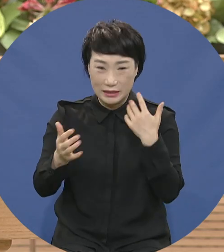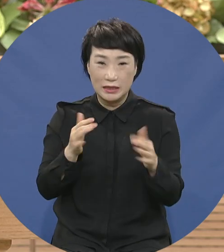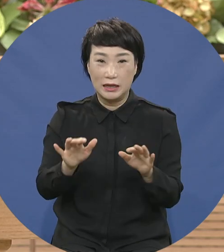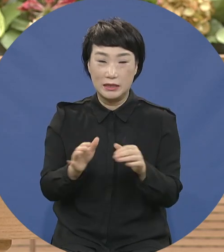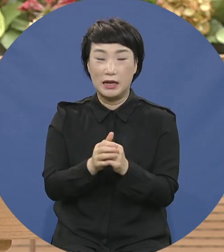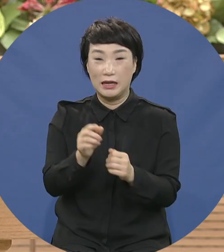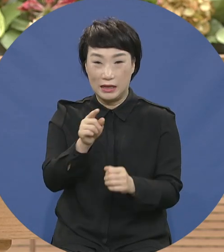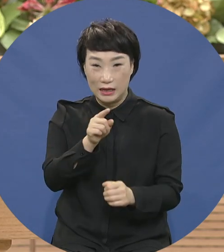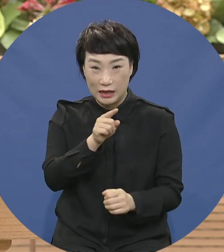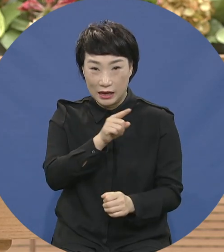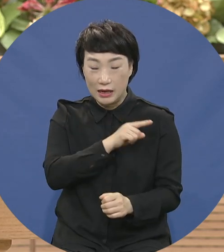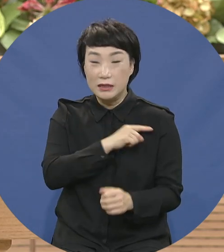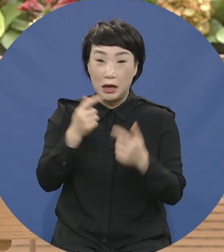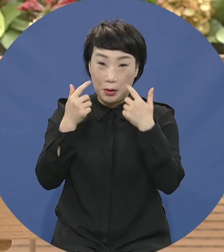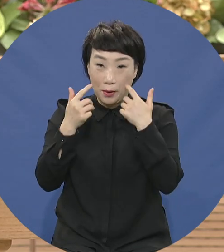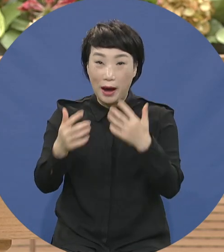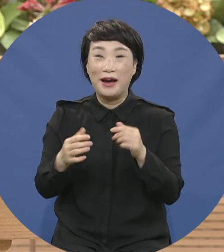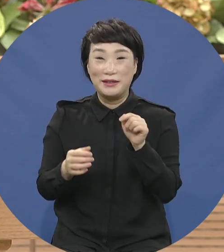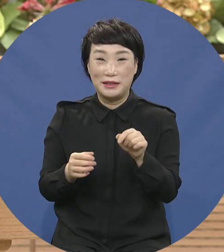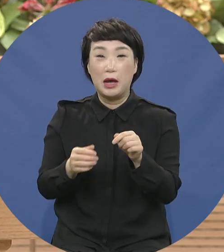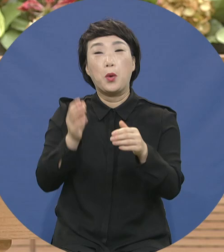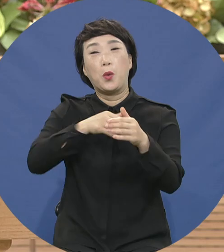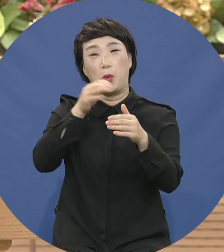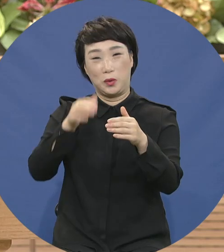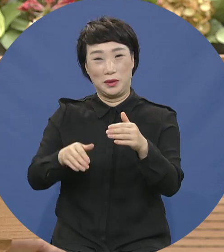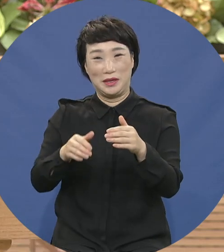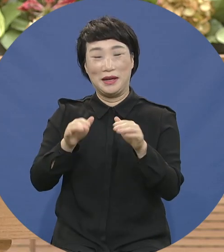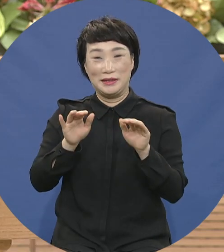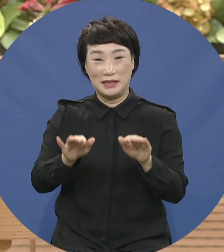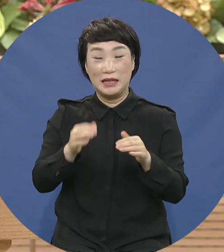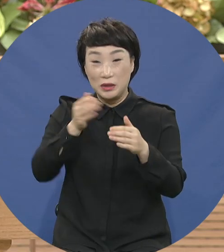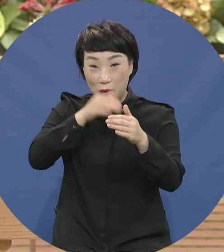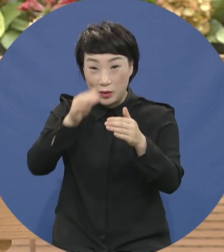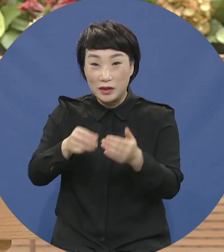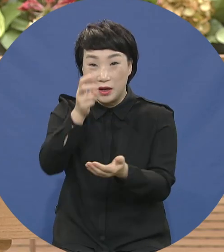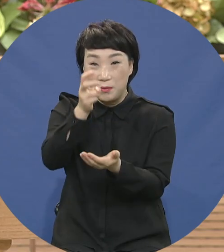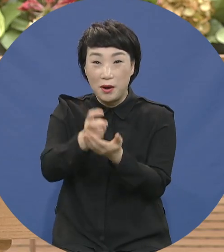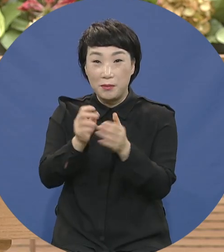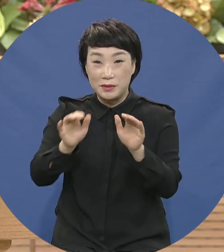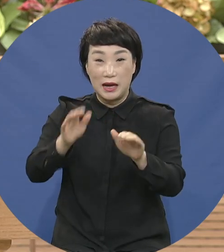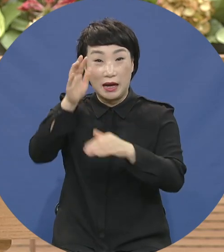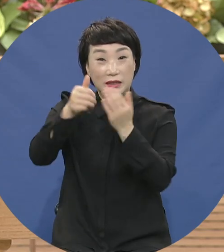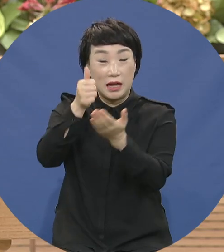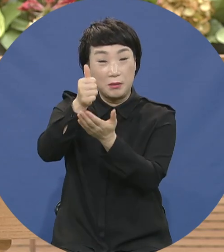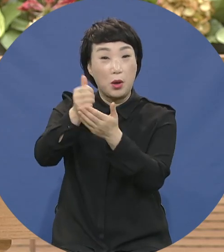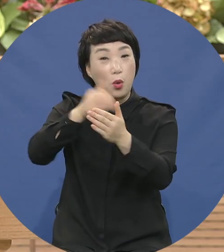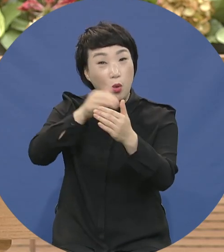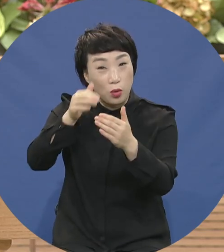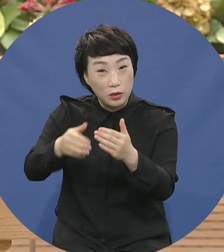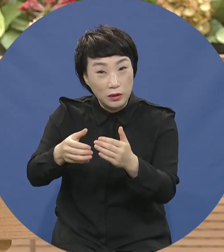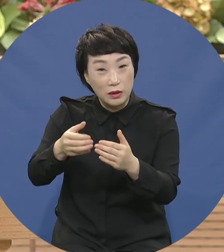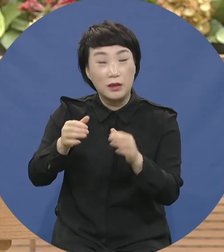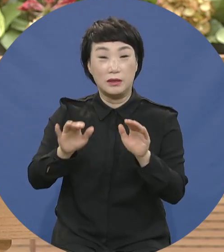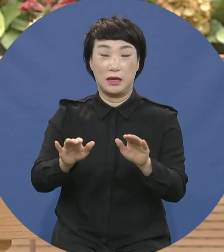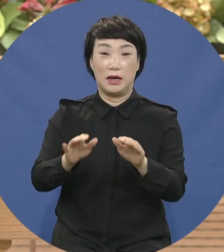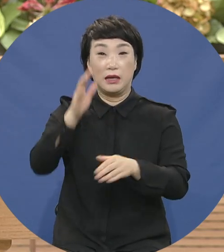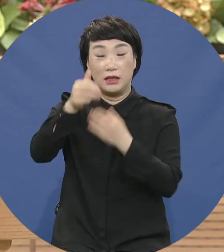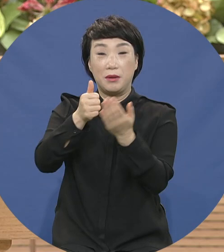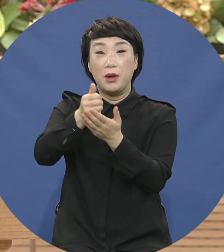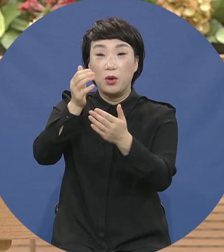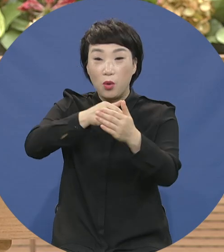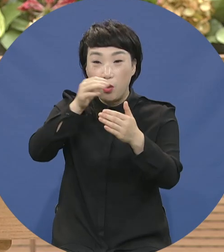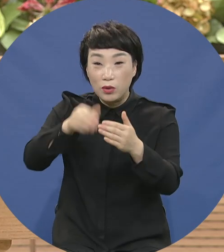가장 강력한 것이 공의인데 이 공의는 하나님의 공의인데